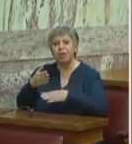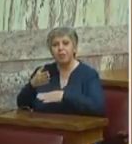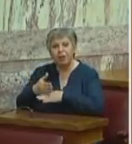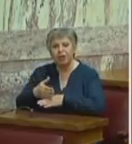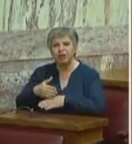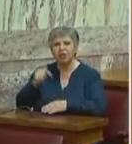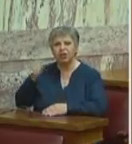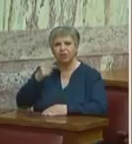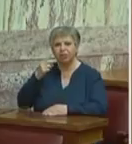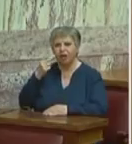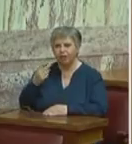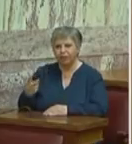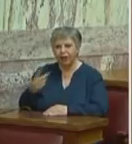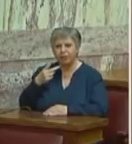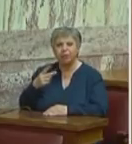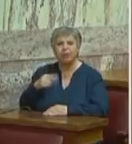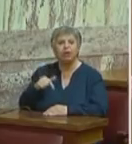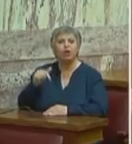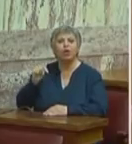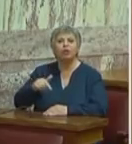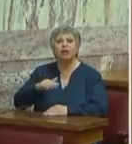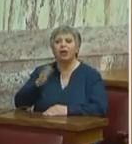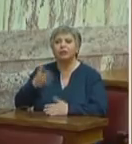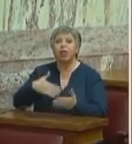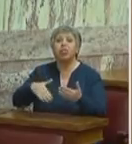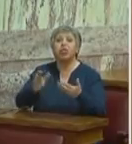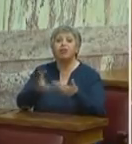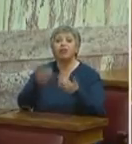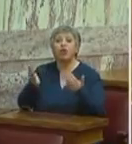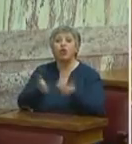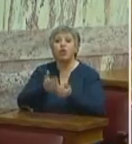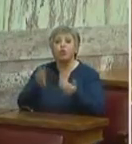Δεν προωθούσαν τη γραμμή της εταιρείας. Τι να κάνουμε.